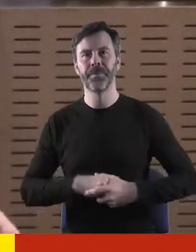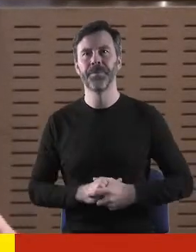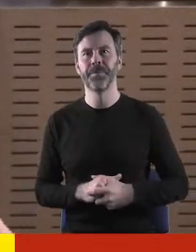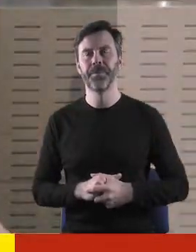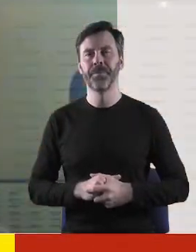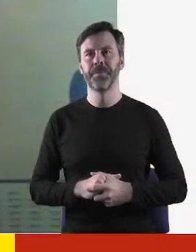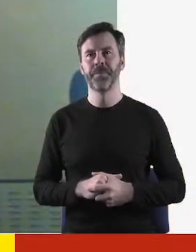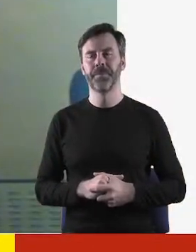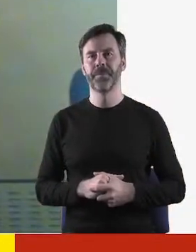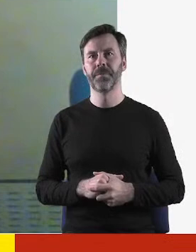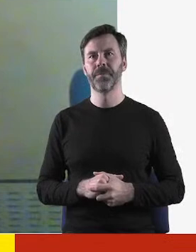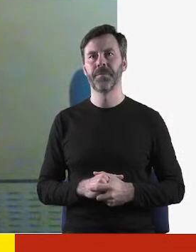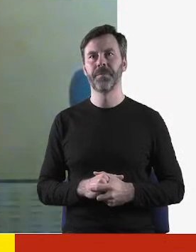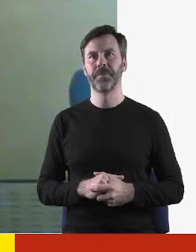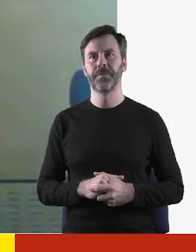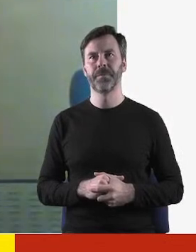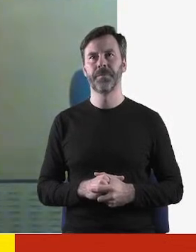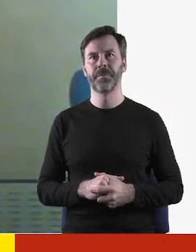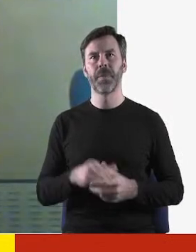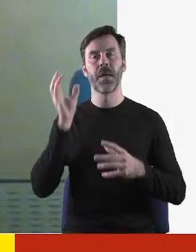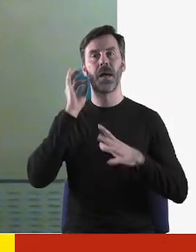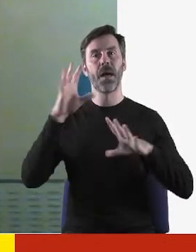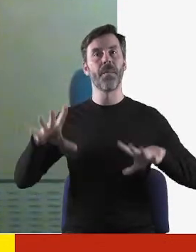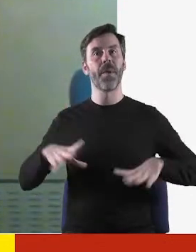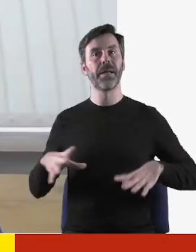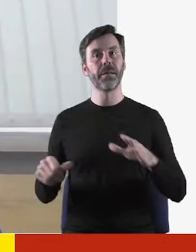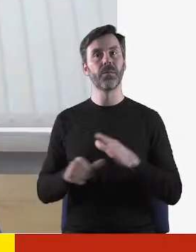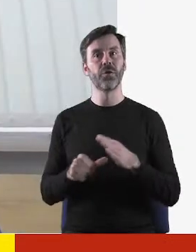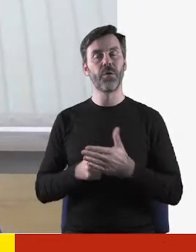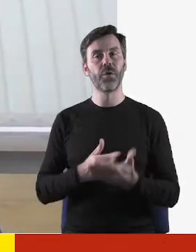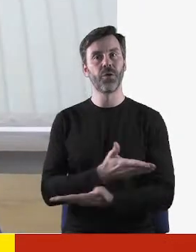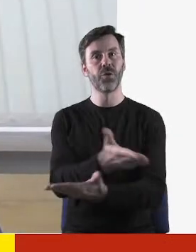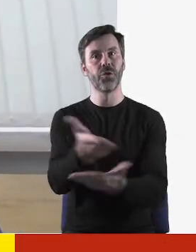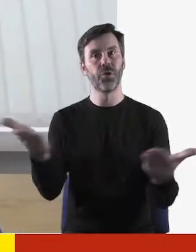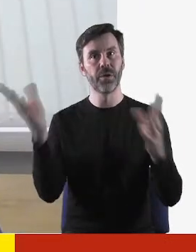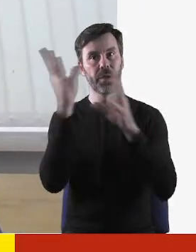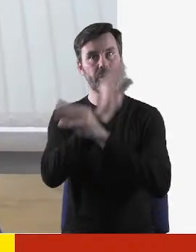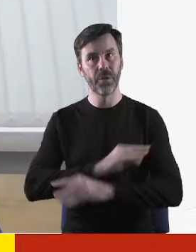Pani przewodnicząca, szanowni panie i panowie radni.